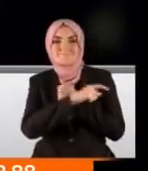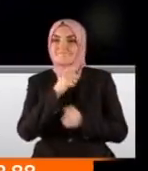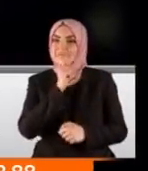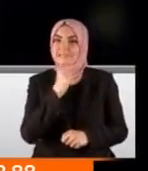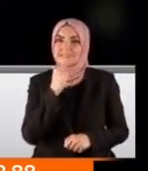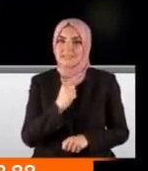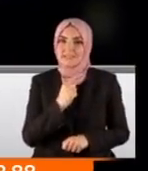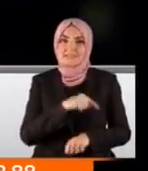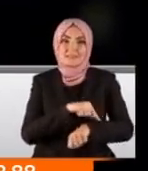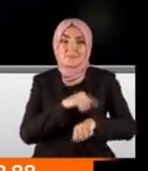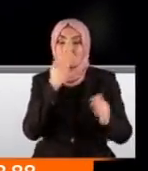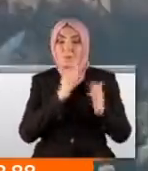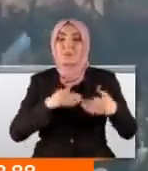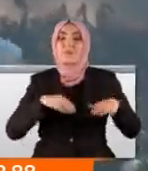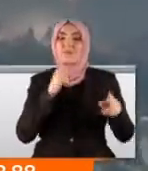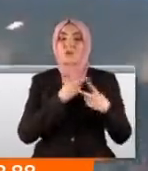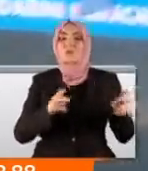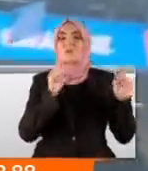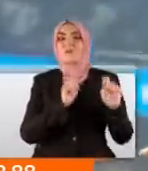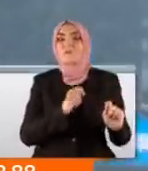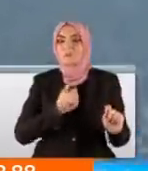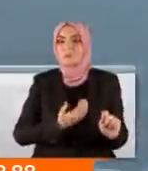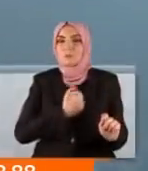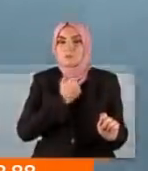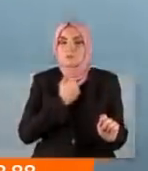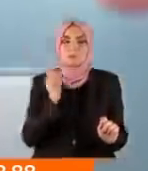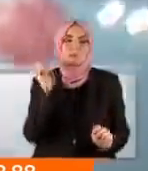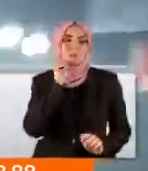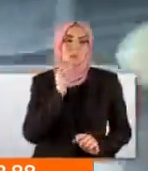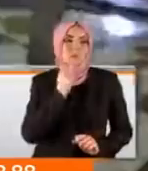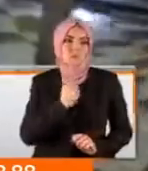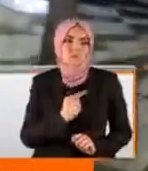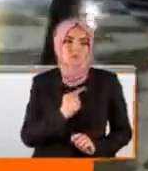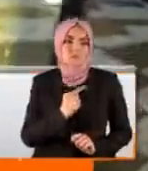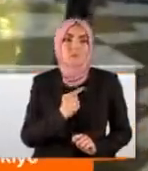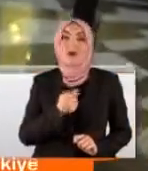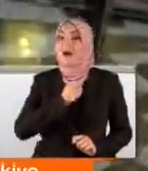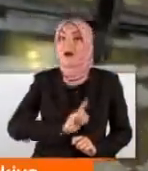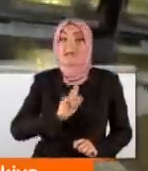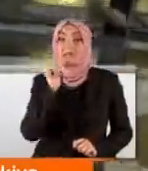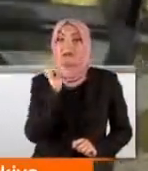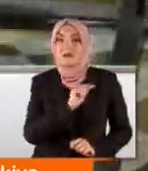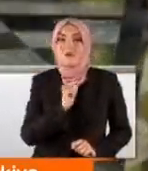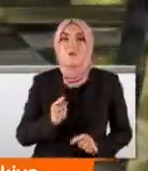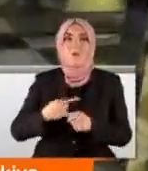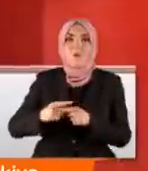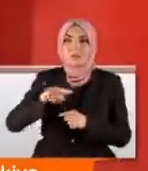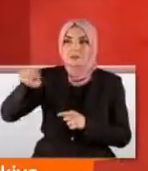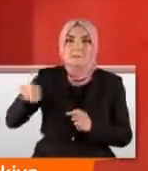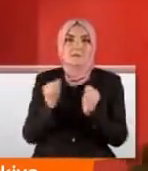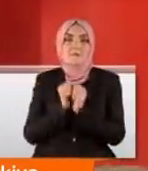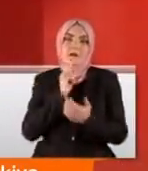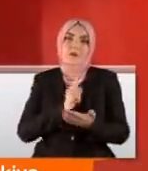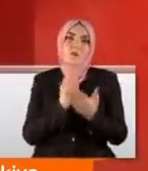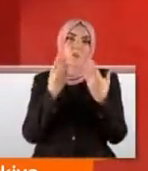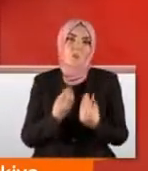yapmış, üzülerek haberim oldu dedi. Cumhurbaşkanı adayının ortaklarla birlikte belirleneceğini söyledi. Onlara danışmadan,